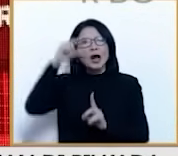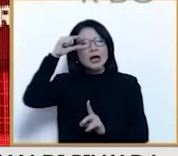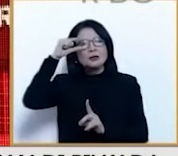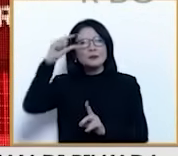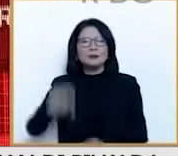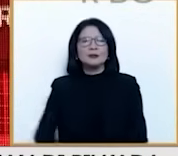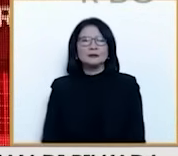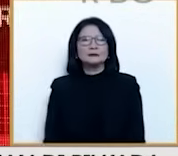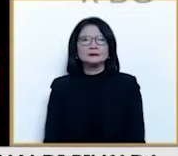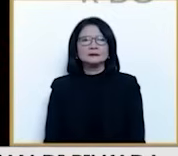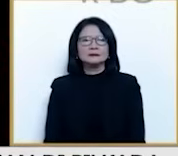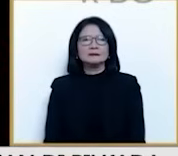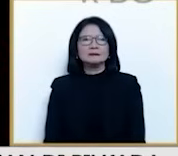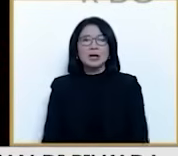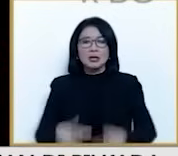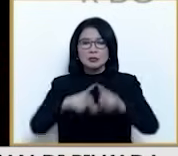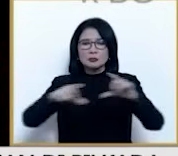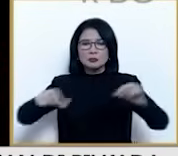amplopnya.